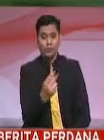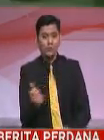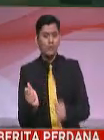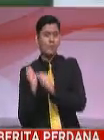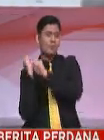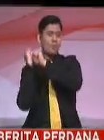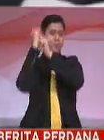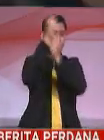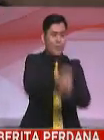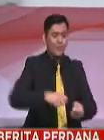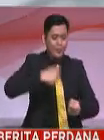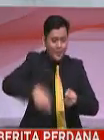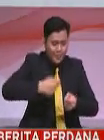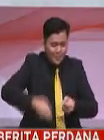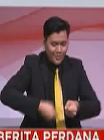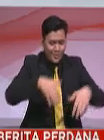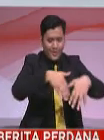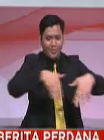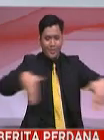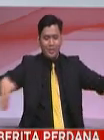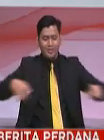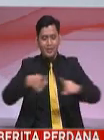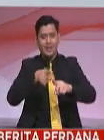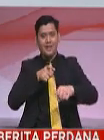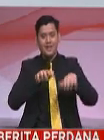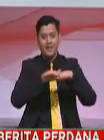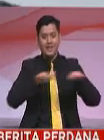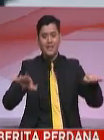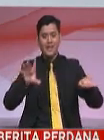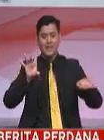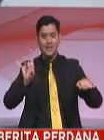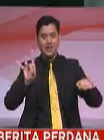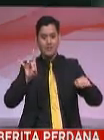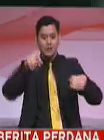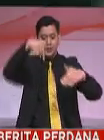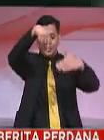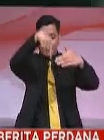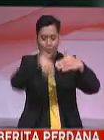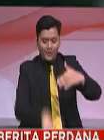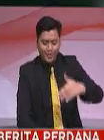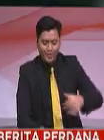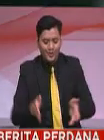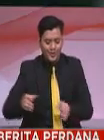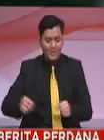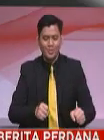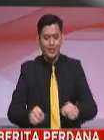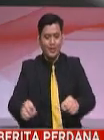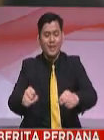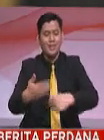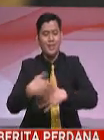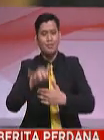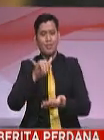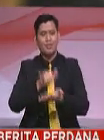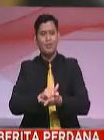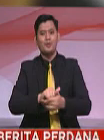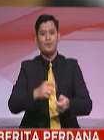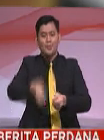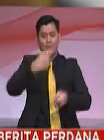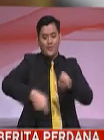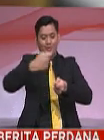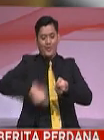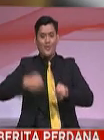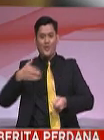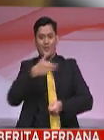membaling joran dari balkoni dipercayai dari tingkat 8 ke arah sungai di bawah. Tidak lama selepas itu, dia berjaya menaikkan seekor